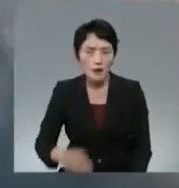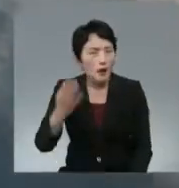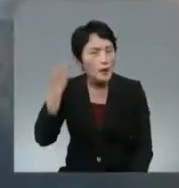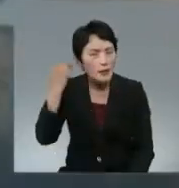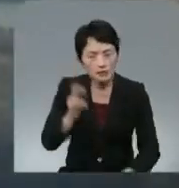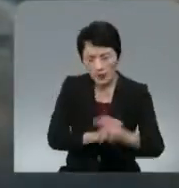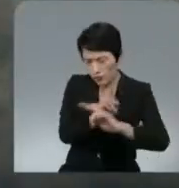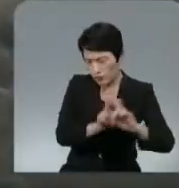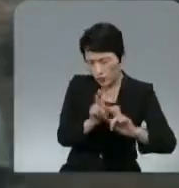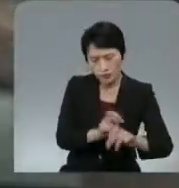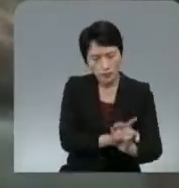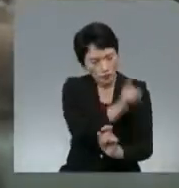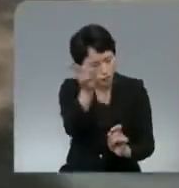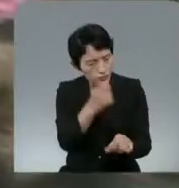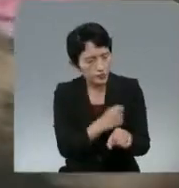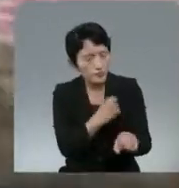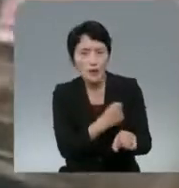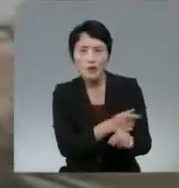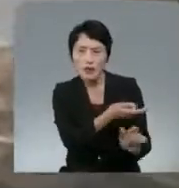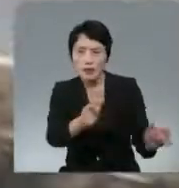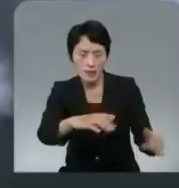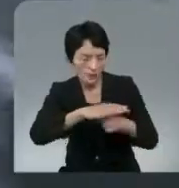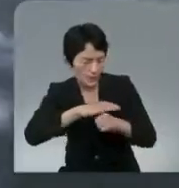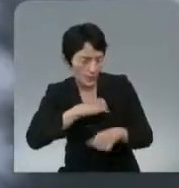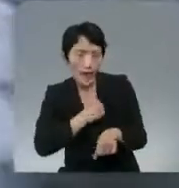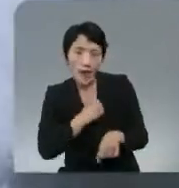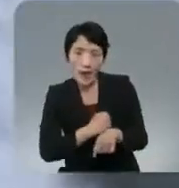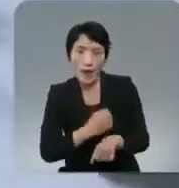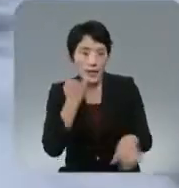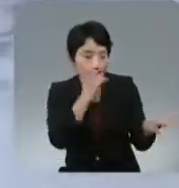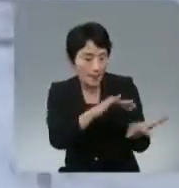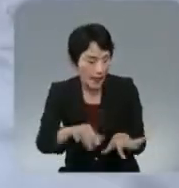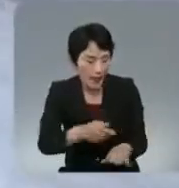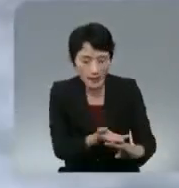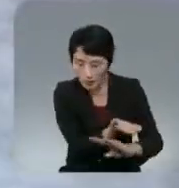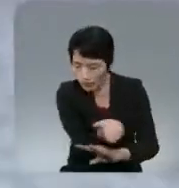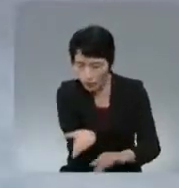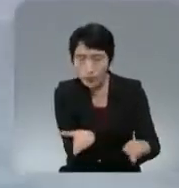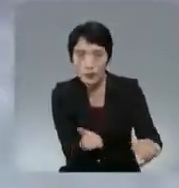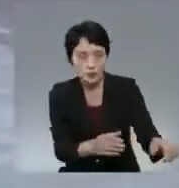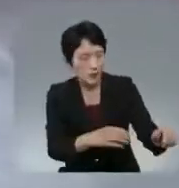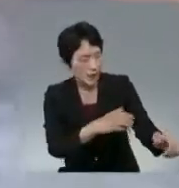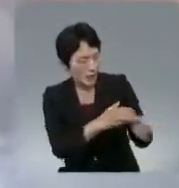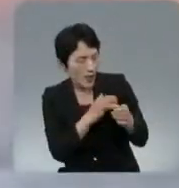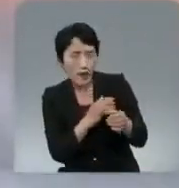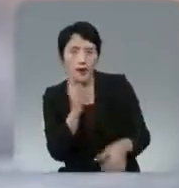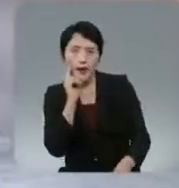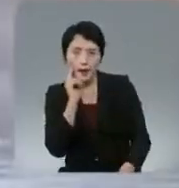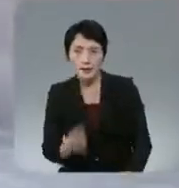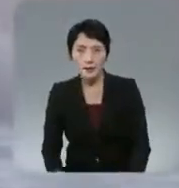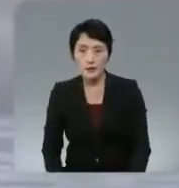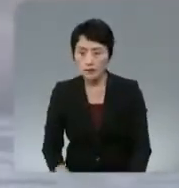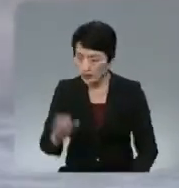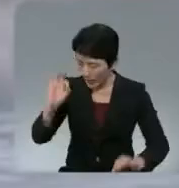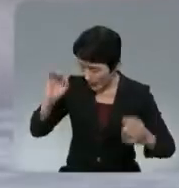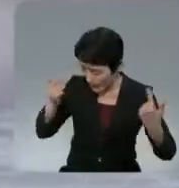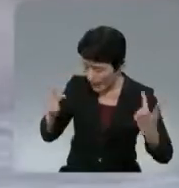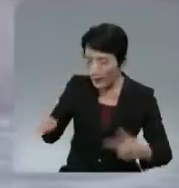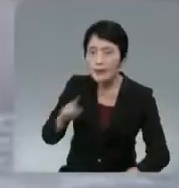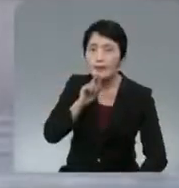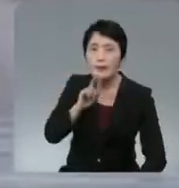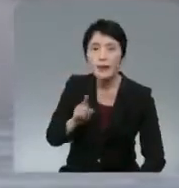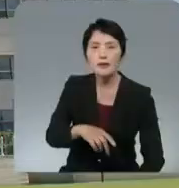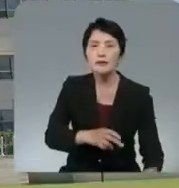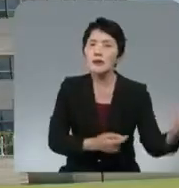Пхеньяна д стабилизируют ситуацию не только на корейском полуострове но и в регионе говорится в заявлении